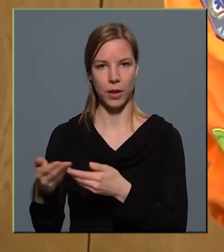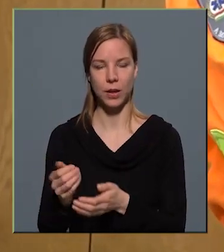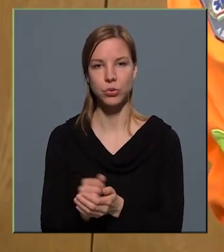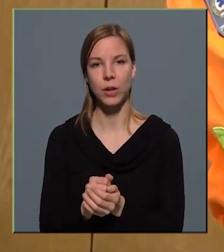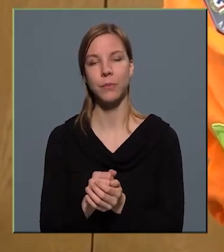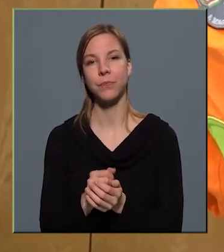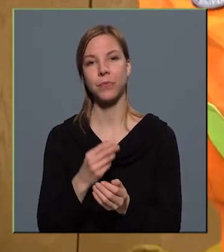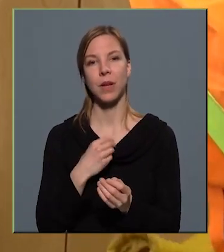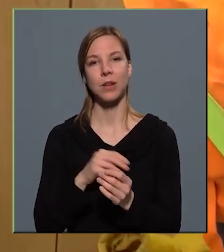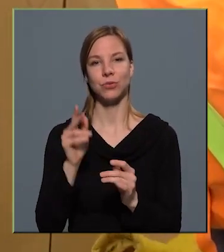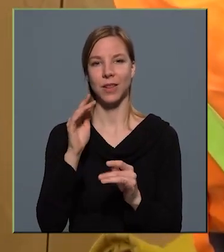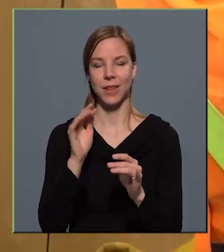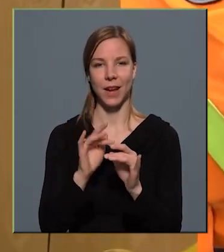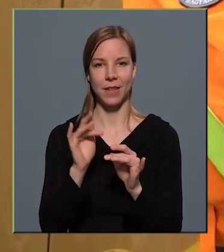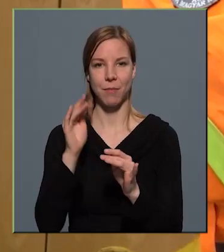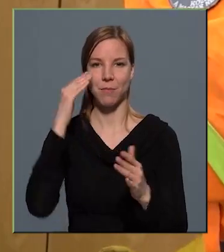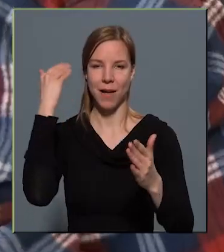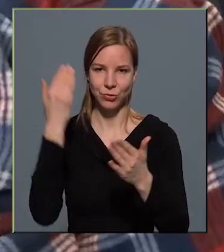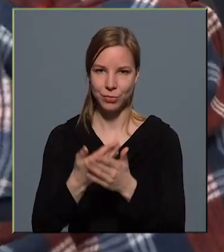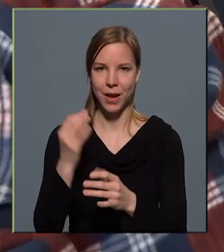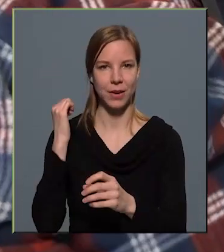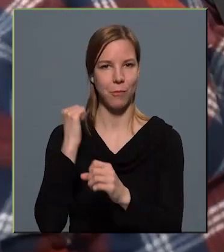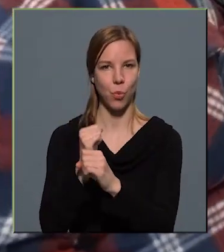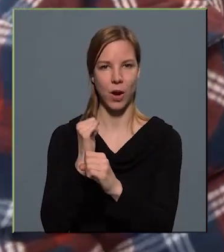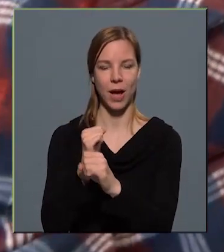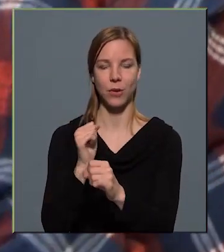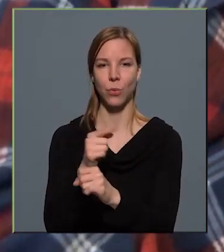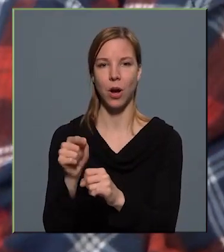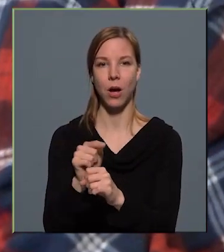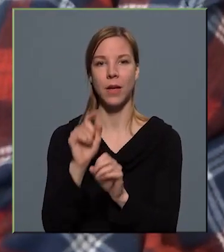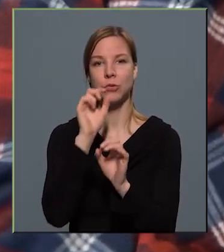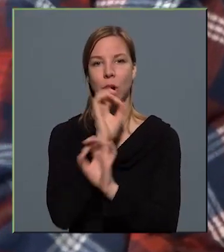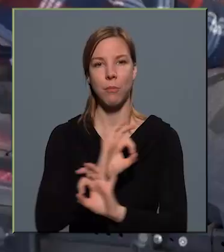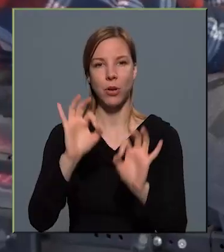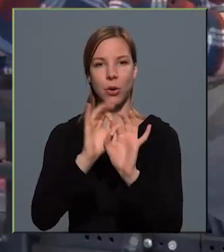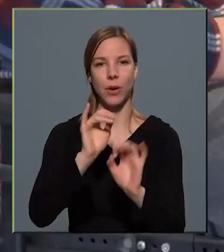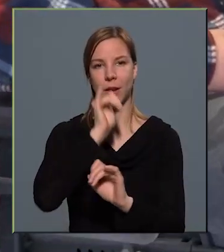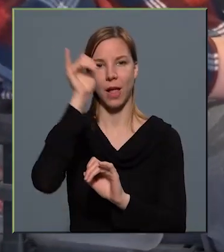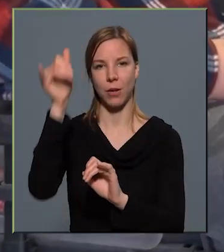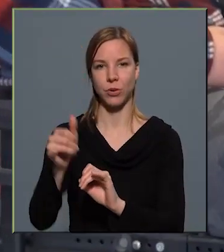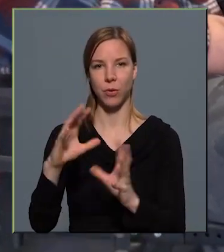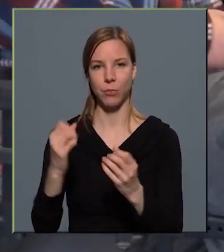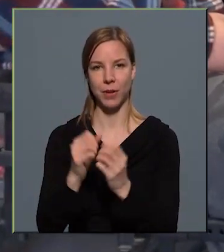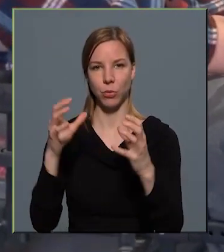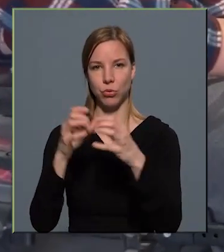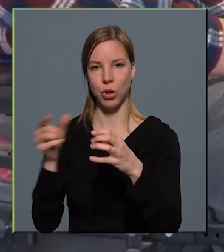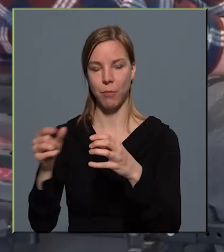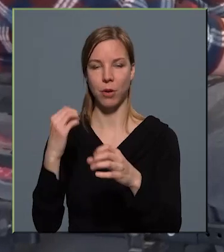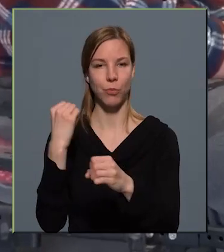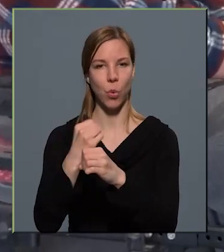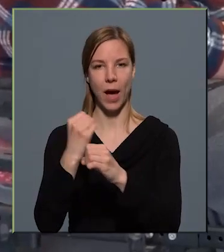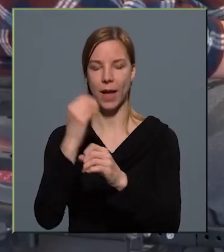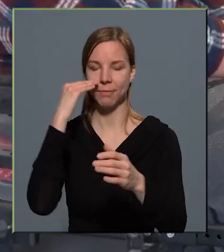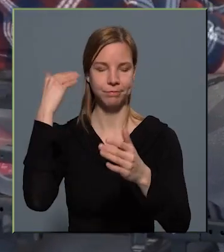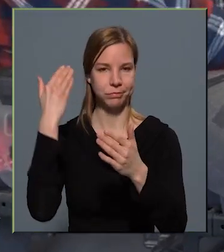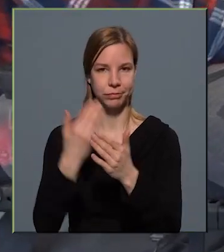hogy abszolút fejet hajtsunk a munkájuk előtt, és az egész Magyarországról kiment mentőcsapat és a többi mentőcsapatnak a munkája előtt,